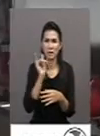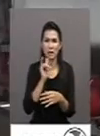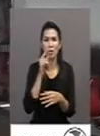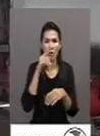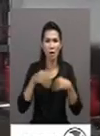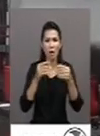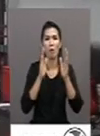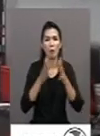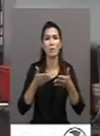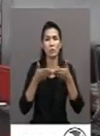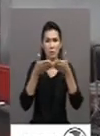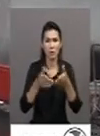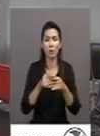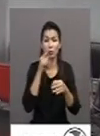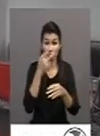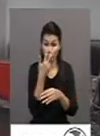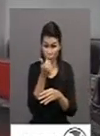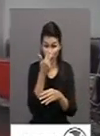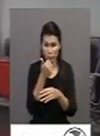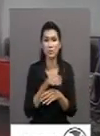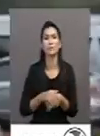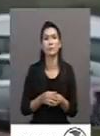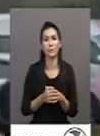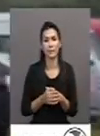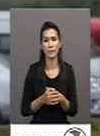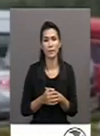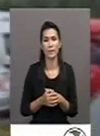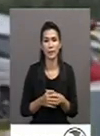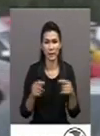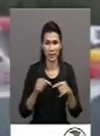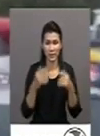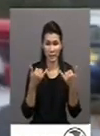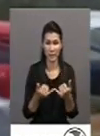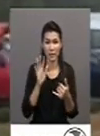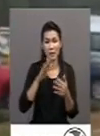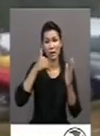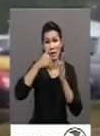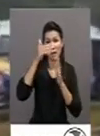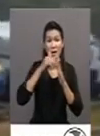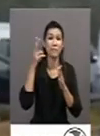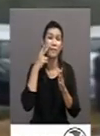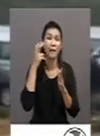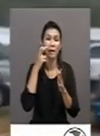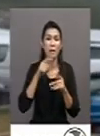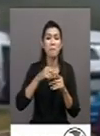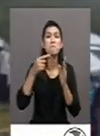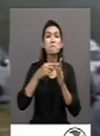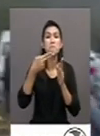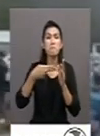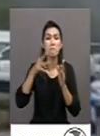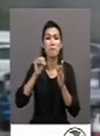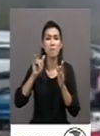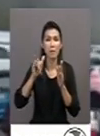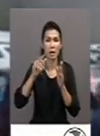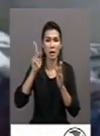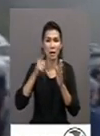ให้ชาวเรือติดตามประกาศอย่างใกล้ชิดเอาไว้ด้วยส่วนปรากฏการณ์น้ำค้างแข็งหรือว่าเหมยขาบบนยอดดอยอินทนนท์วัน